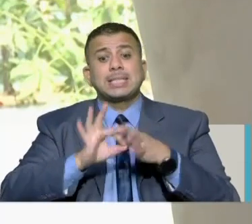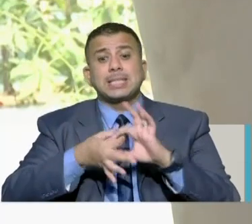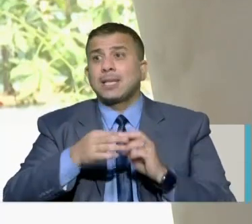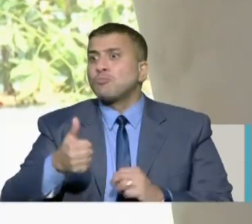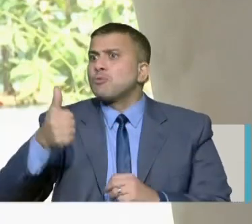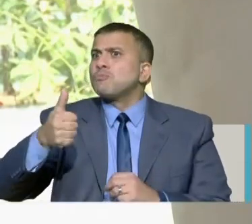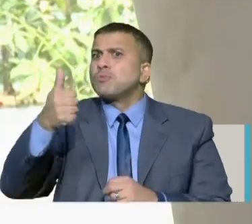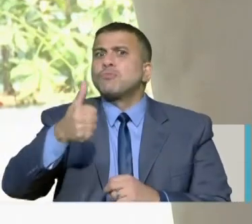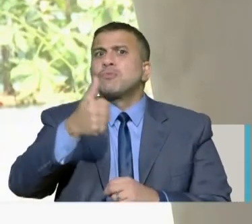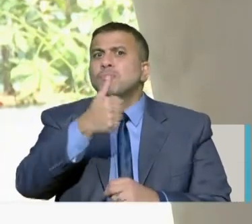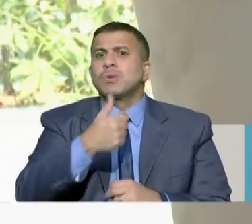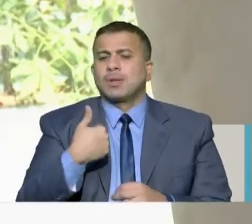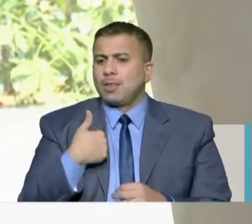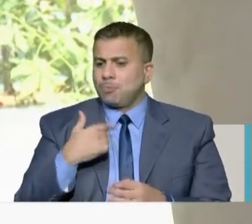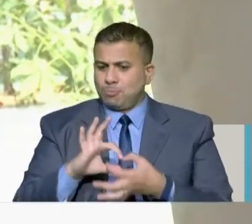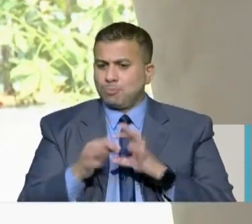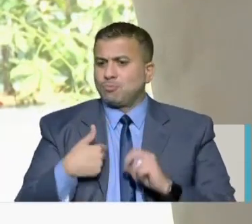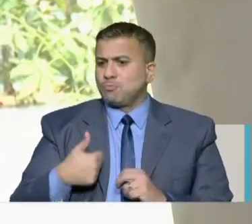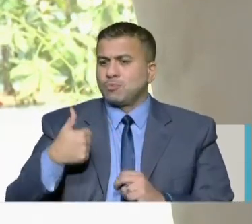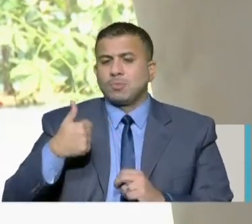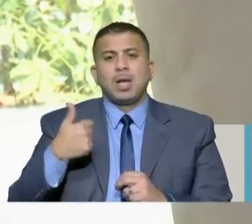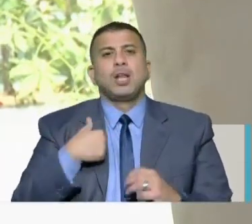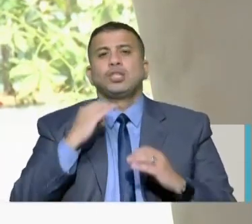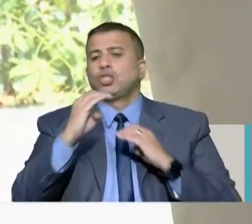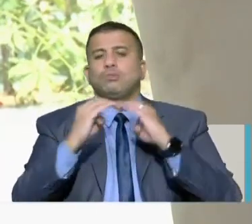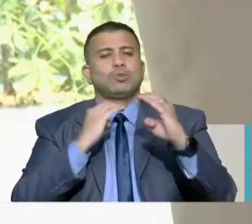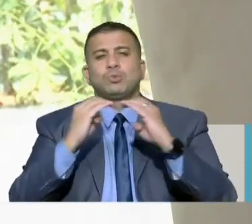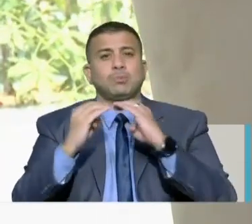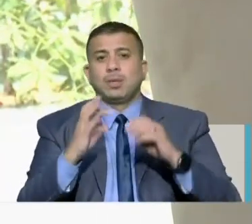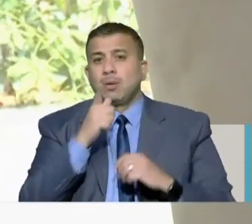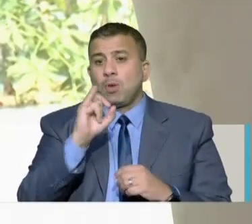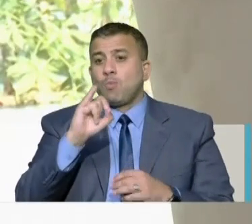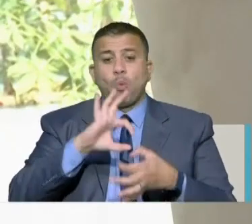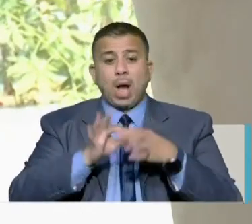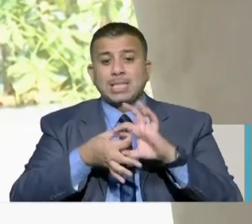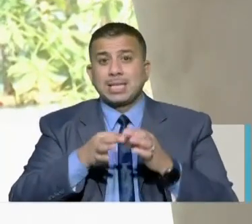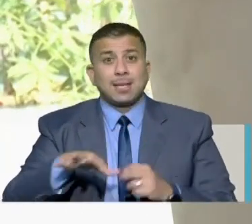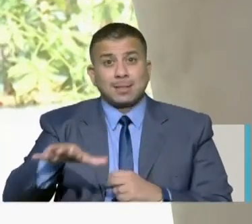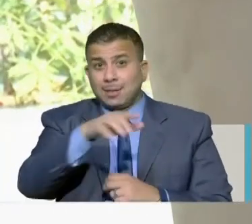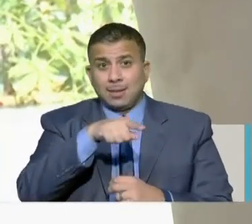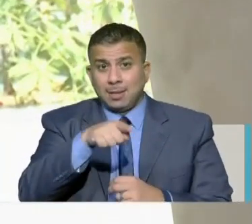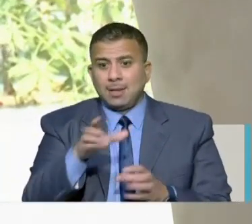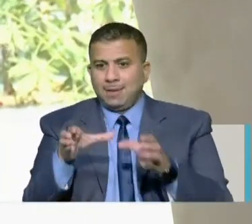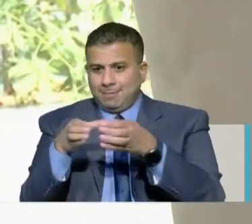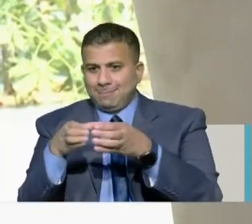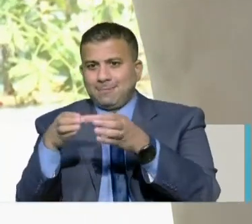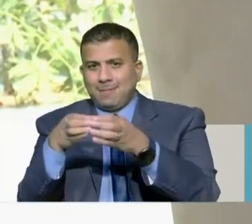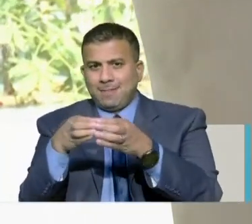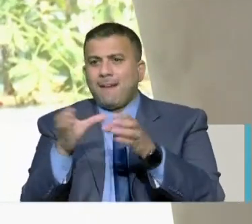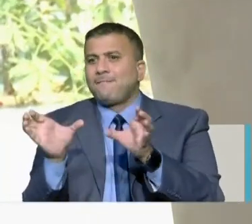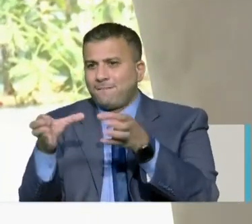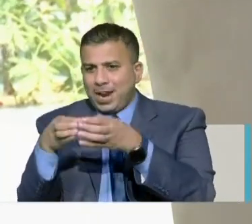اللي اللي تتبع لي انا وجوابي دائما يكون واحد ان هذه المؤسسات فيها فرق او